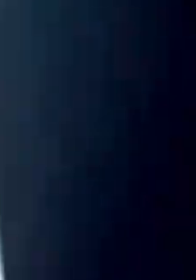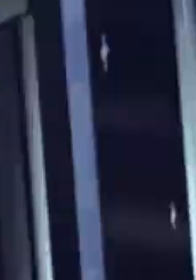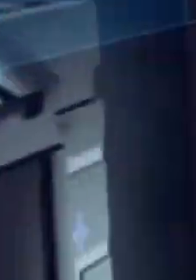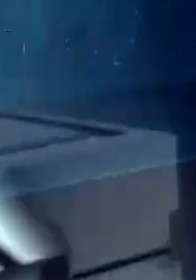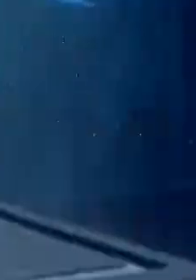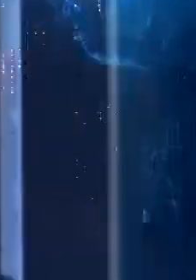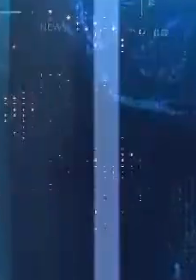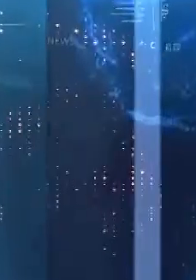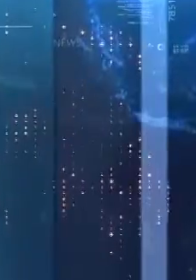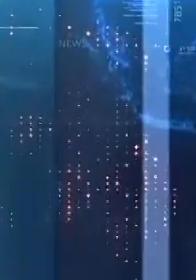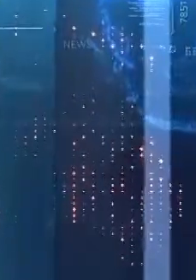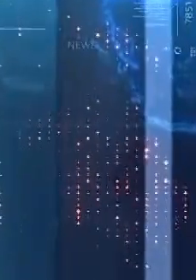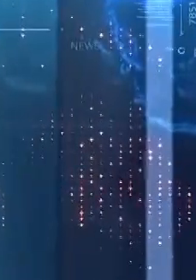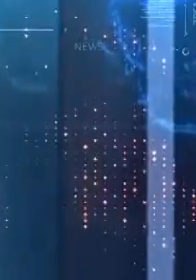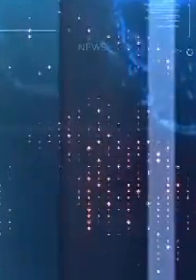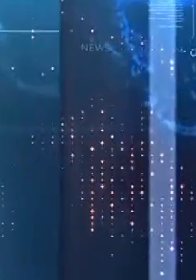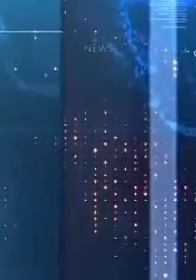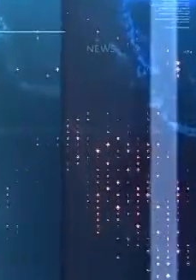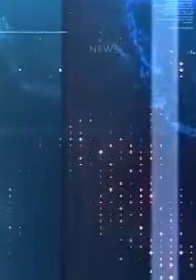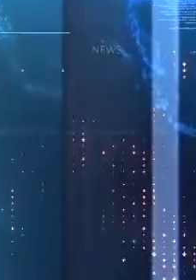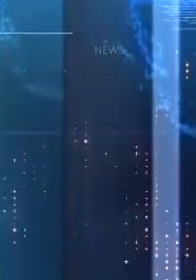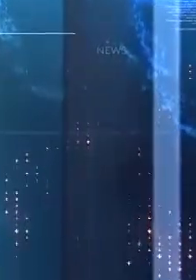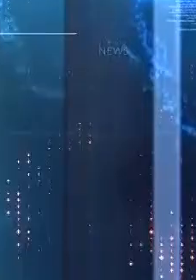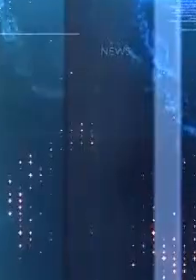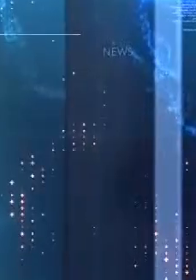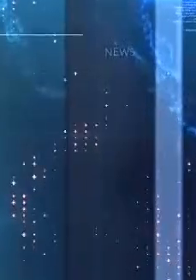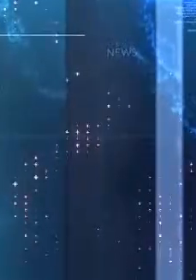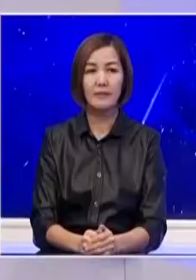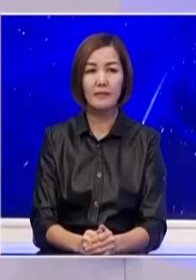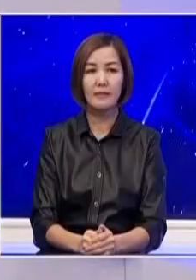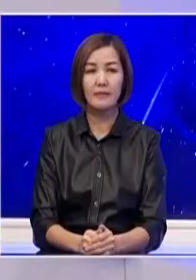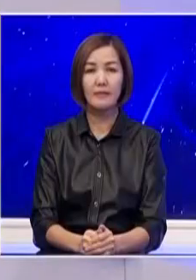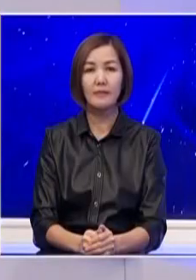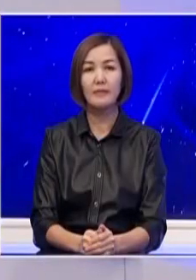Бижан Кенжебай, Жетісу арнасы, кеген ауданынан.